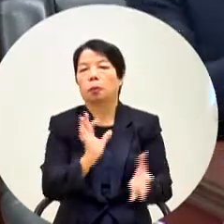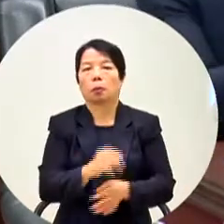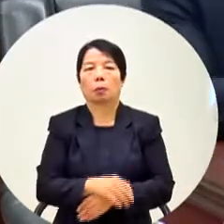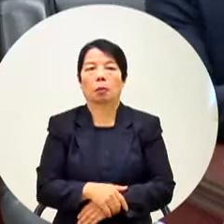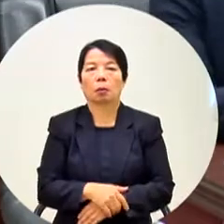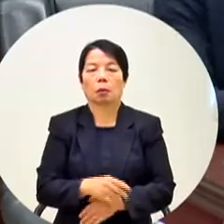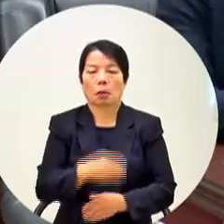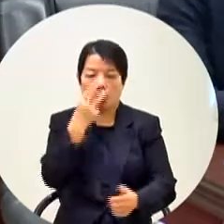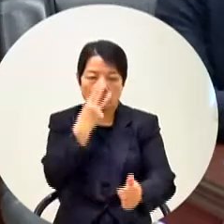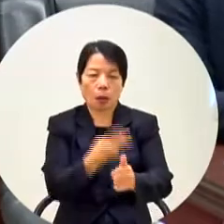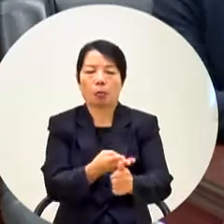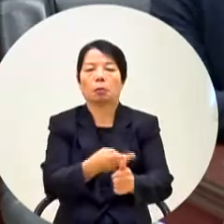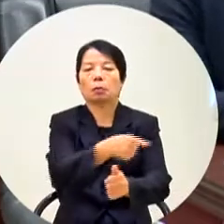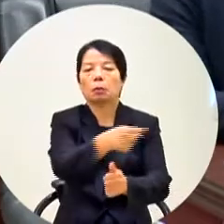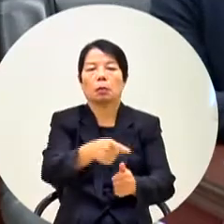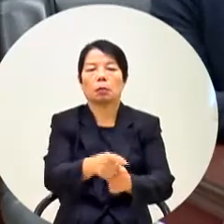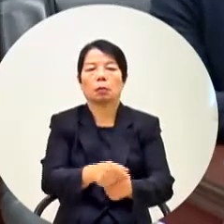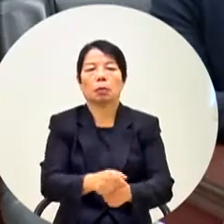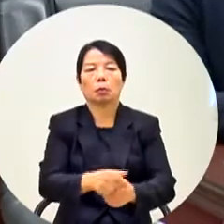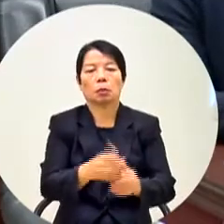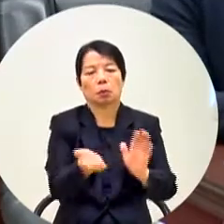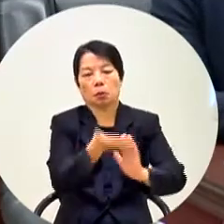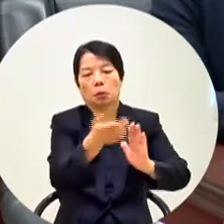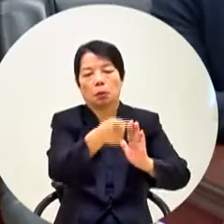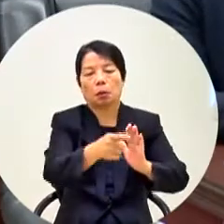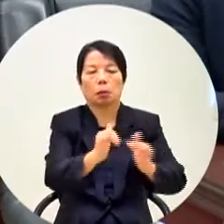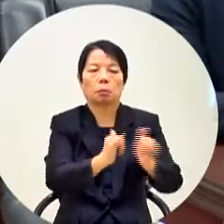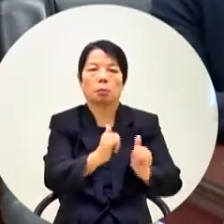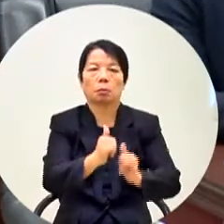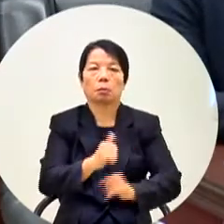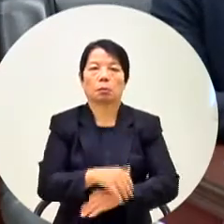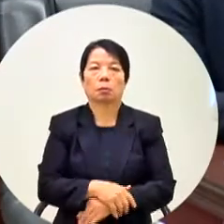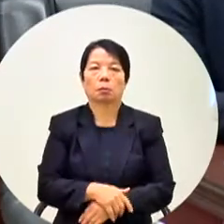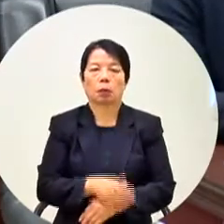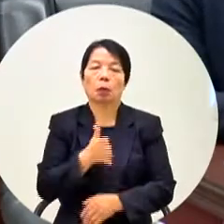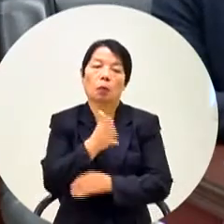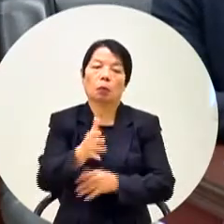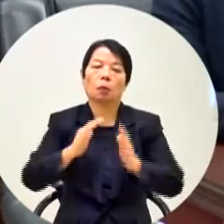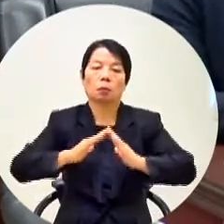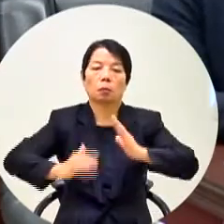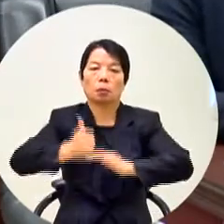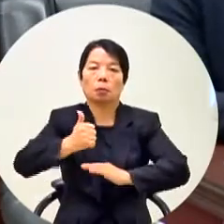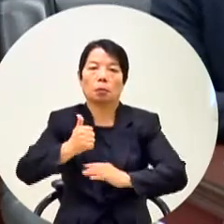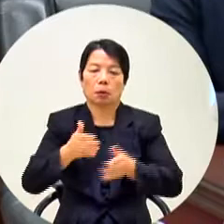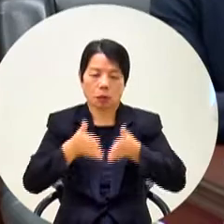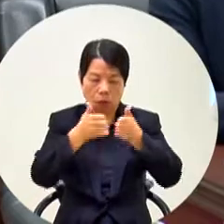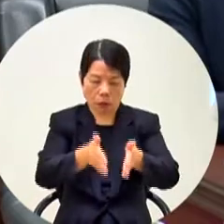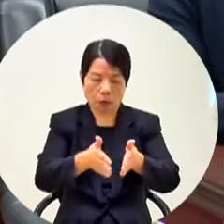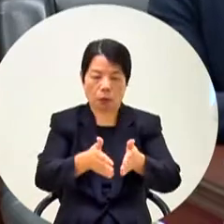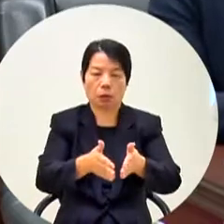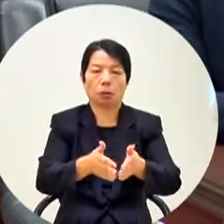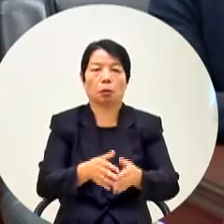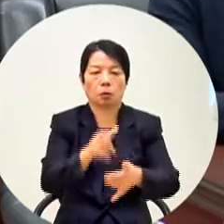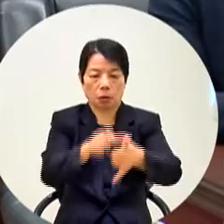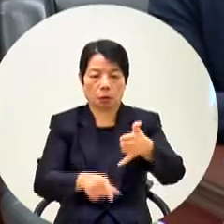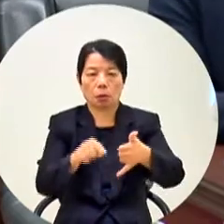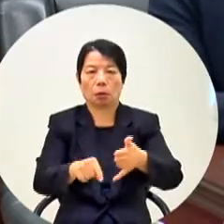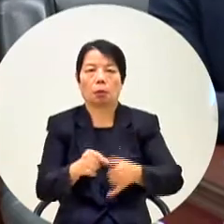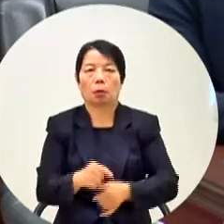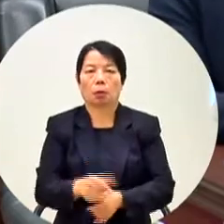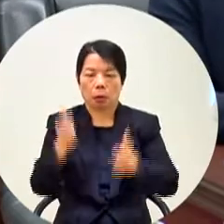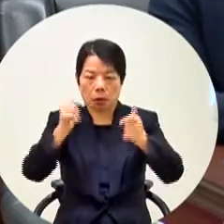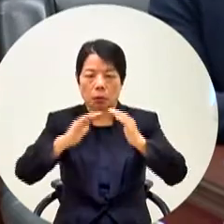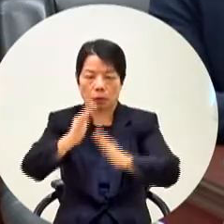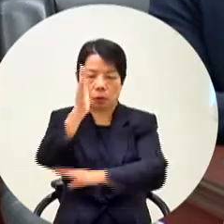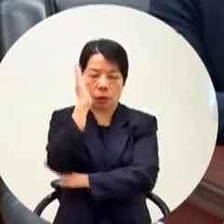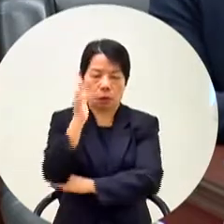害拢阮北高雄的乡亲，哦，来，我请问市长哦，针对这个问题，咱高雄市政府是毋是爱